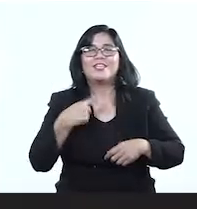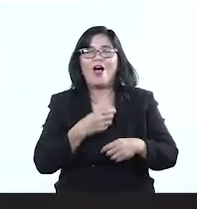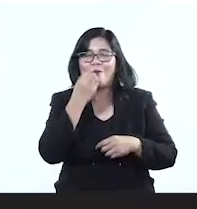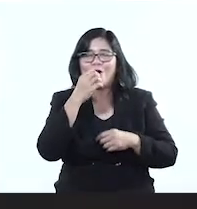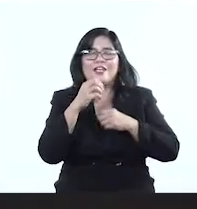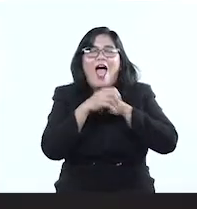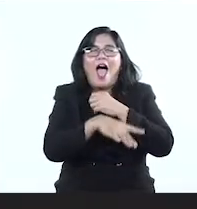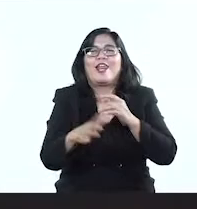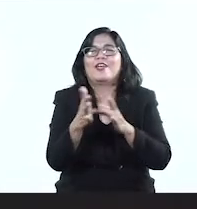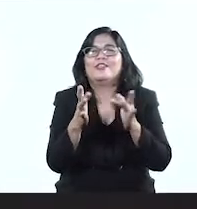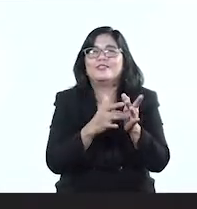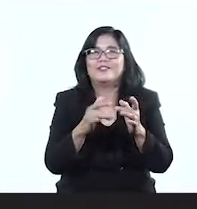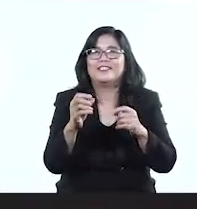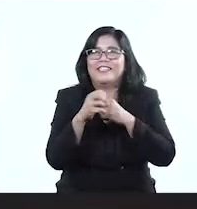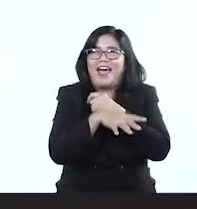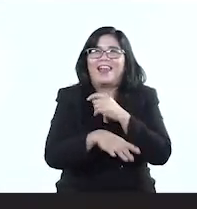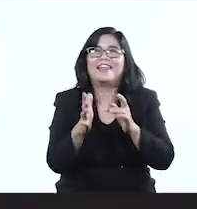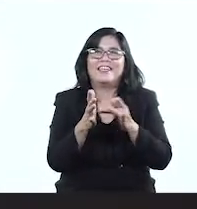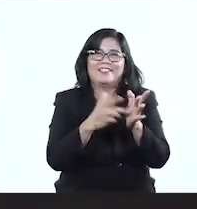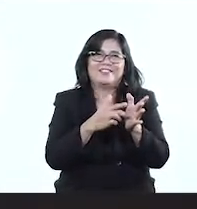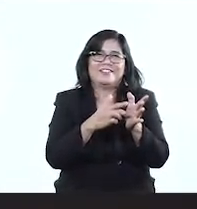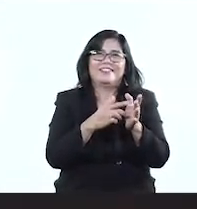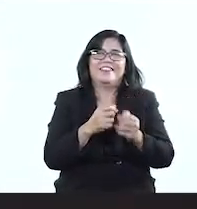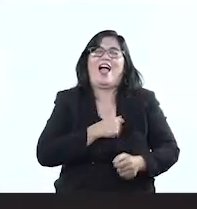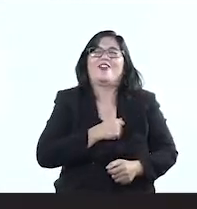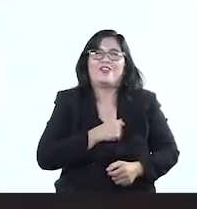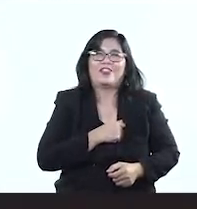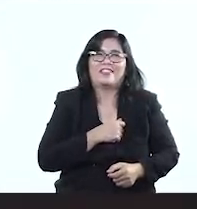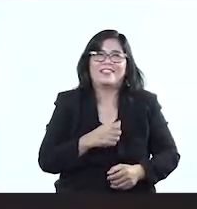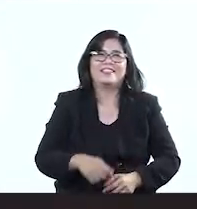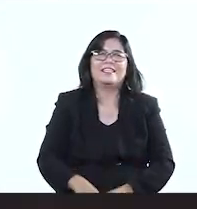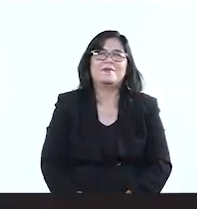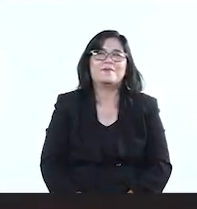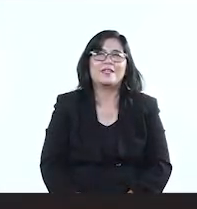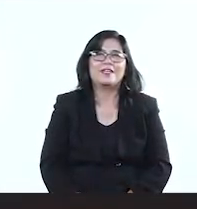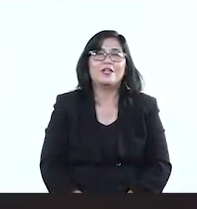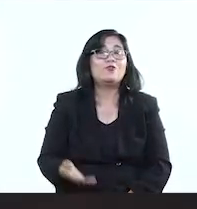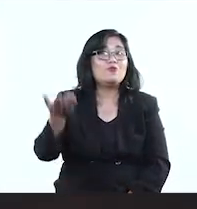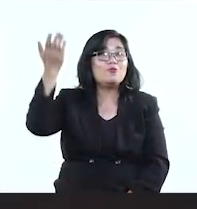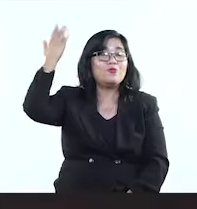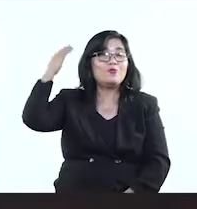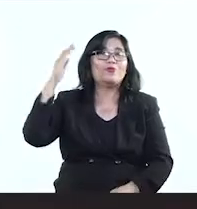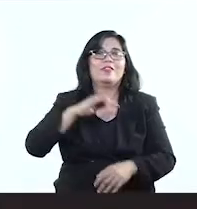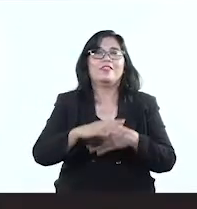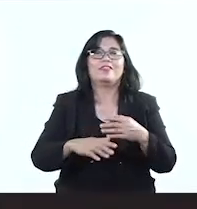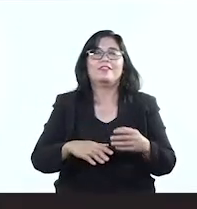dulu tahun lalu Hai sedunia kan sama-sama kena virus kan